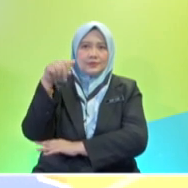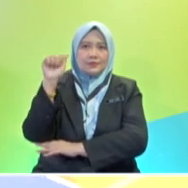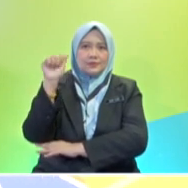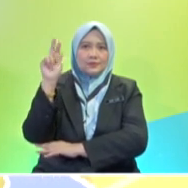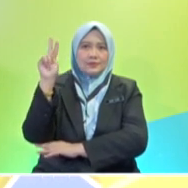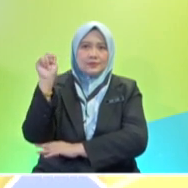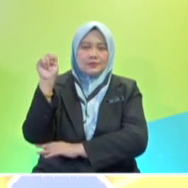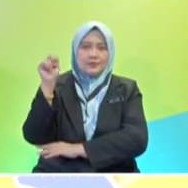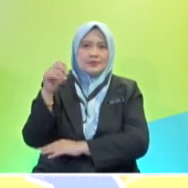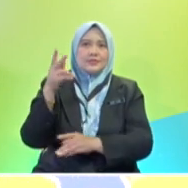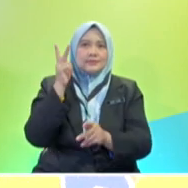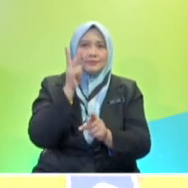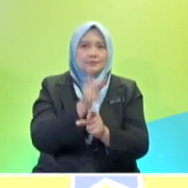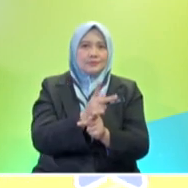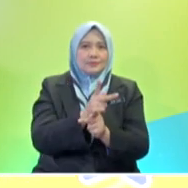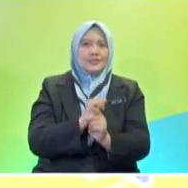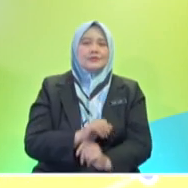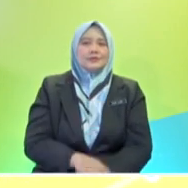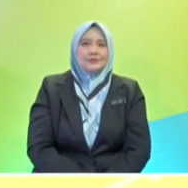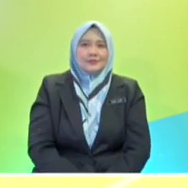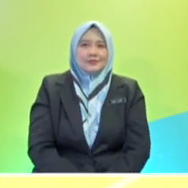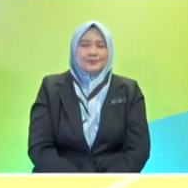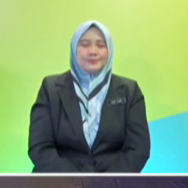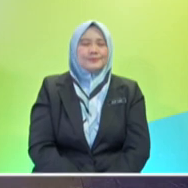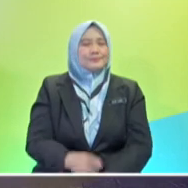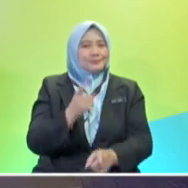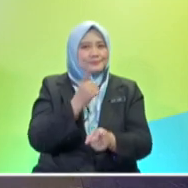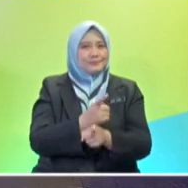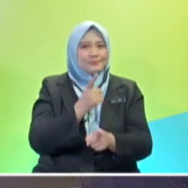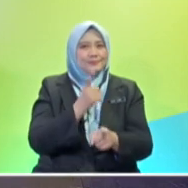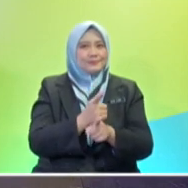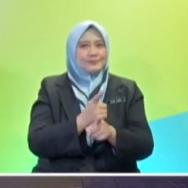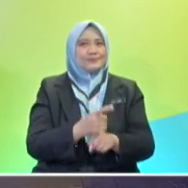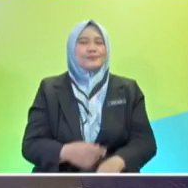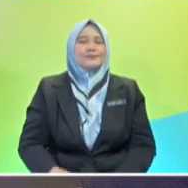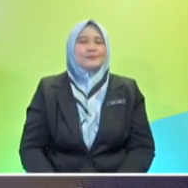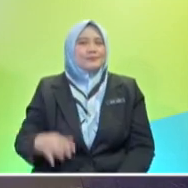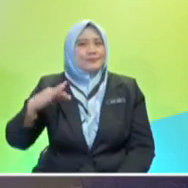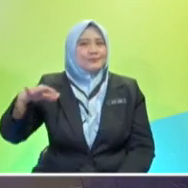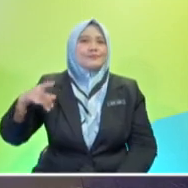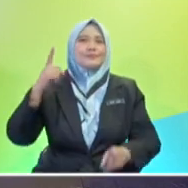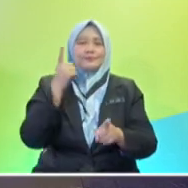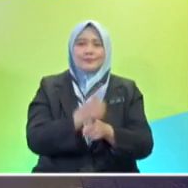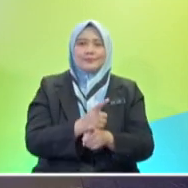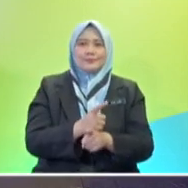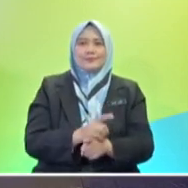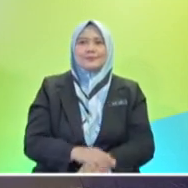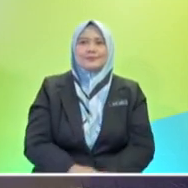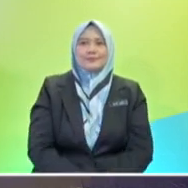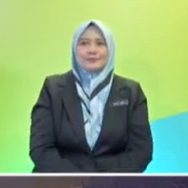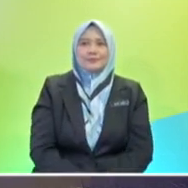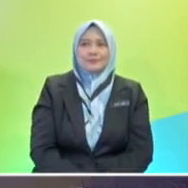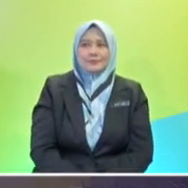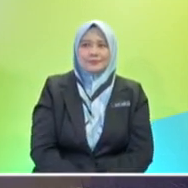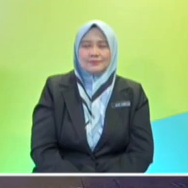A N. Simpan. Ya, betul. Ejaannya betul. Lima wah. Tapi cara